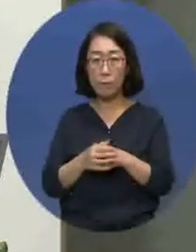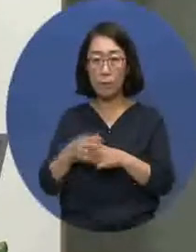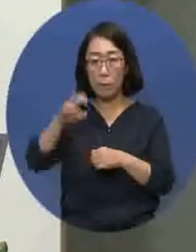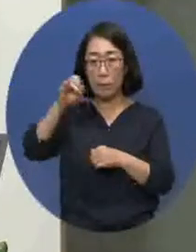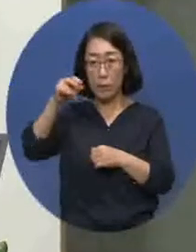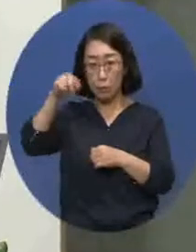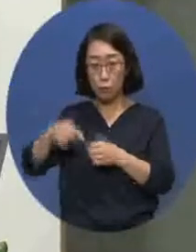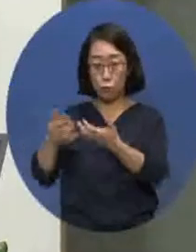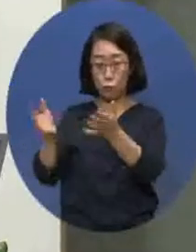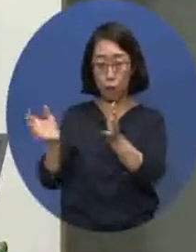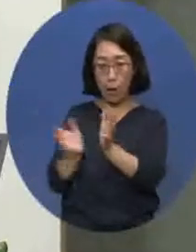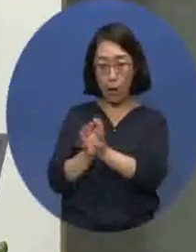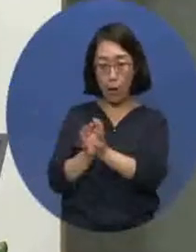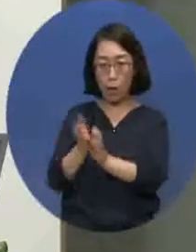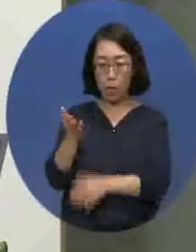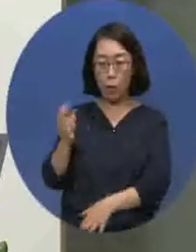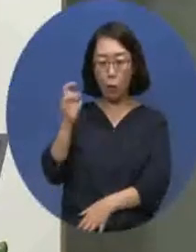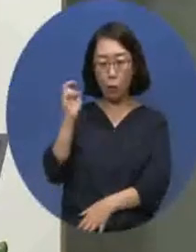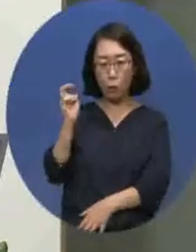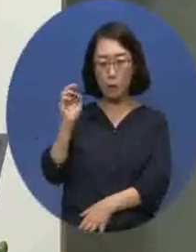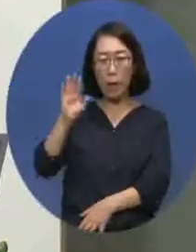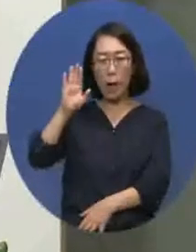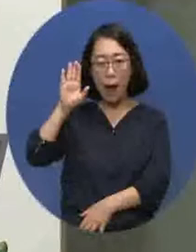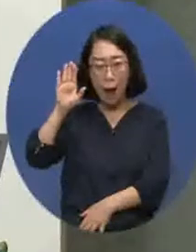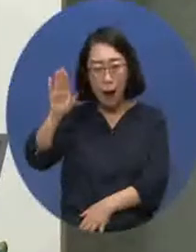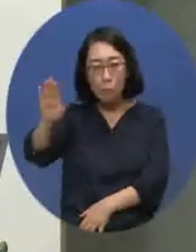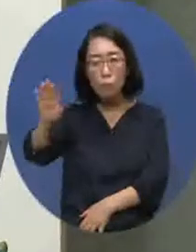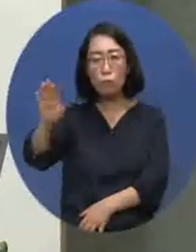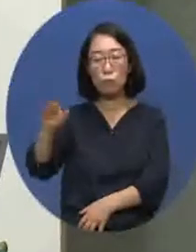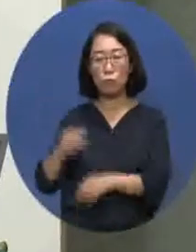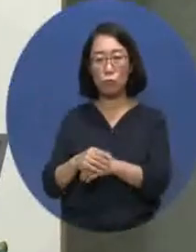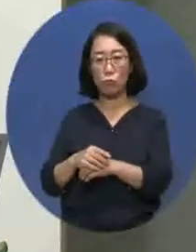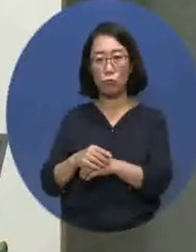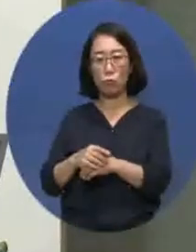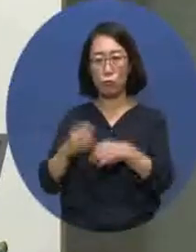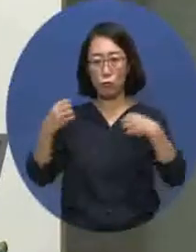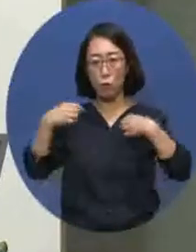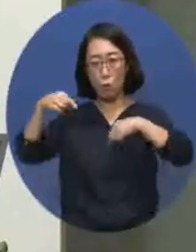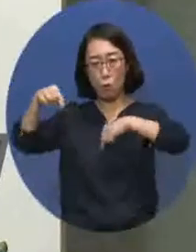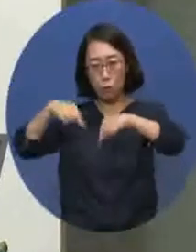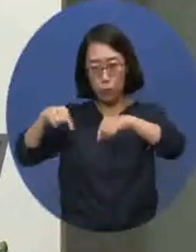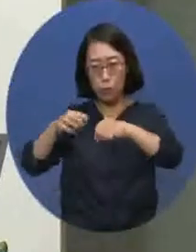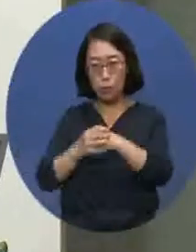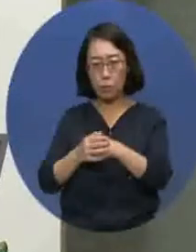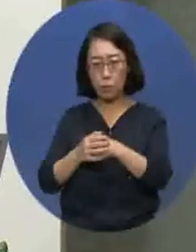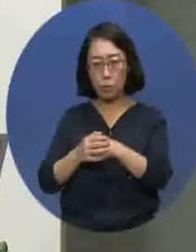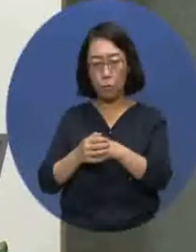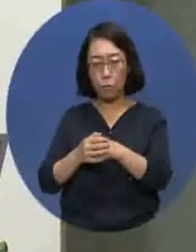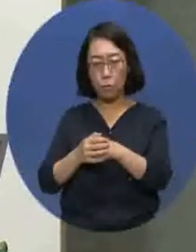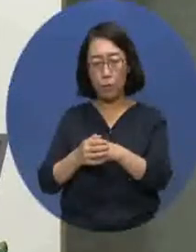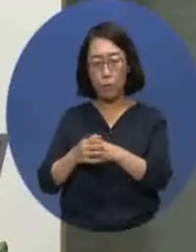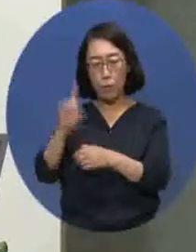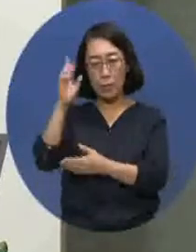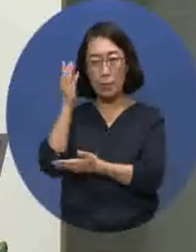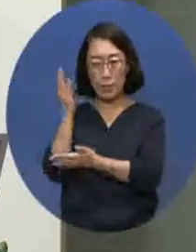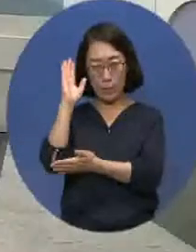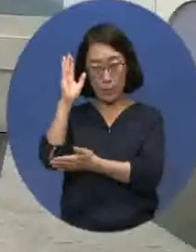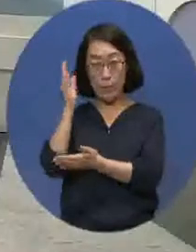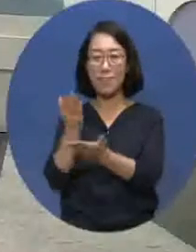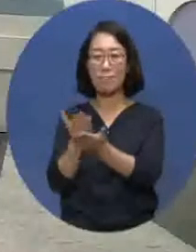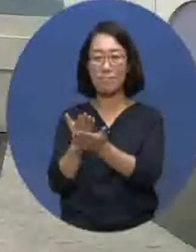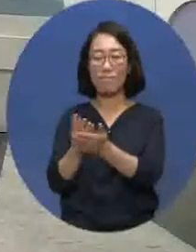민주당은 혹시 앞으로 미래의 정책을 뭐를 가지고 있는지 혹시 한 말씀 주세요